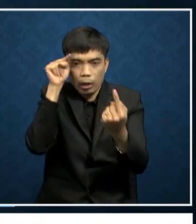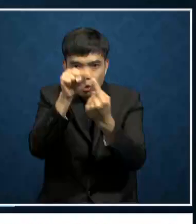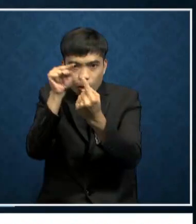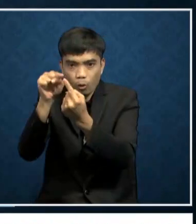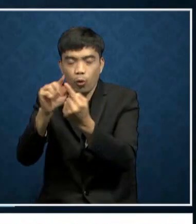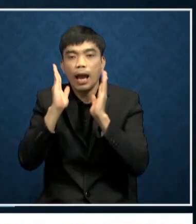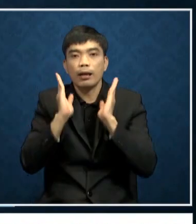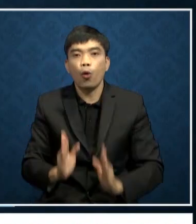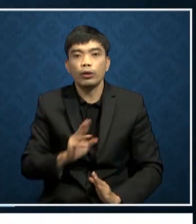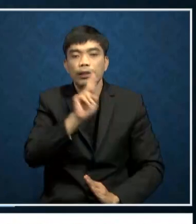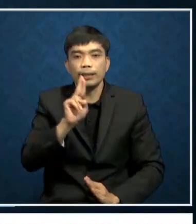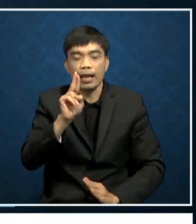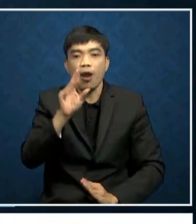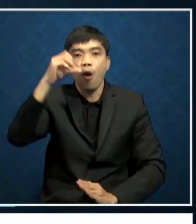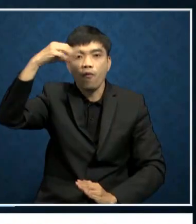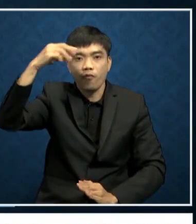ไฟ